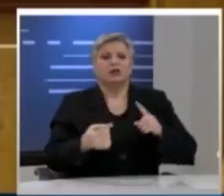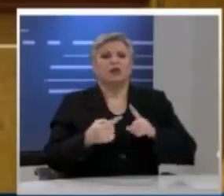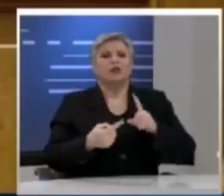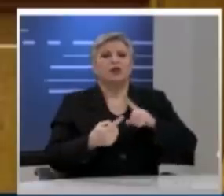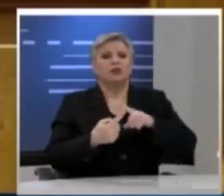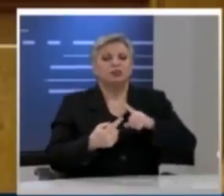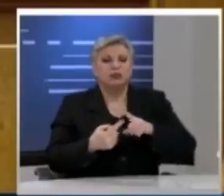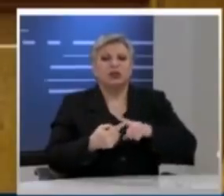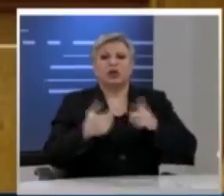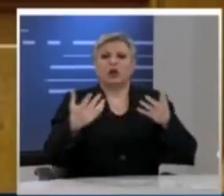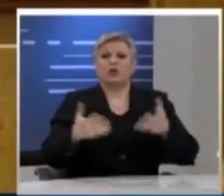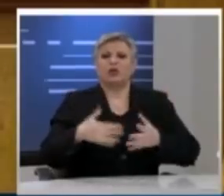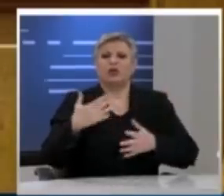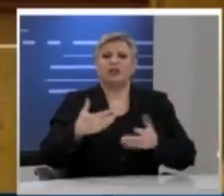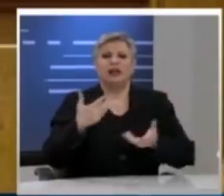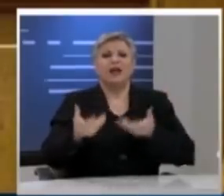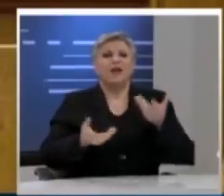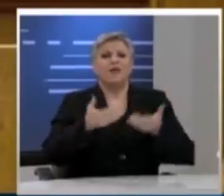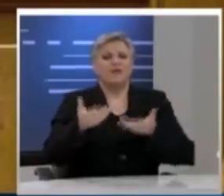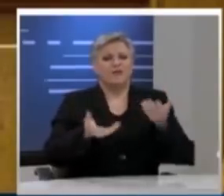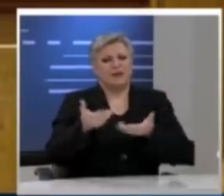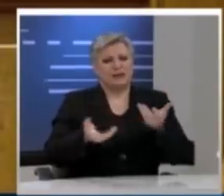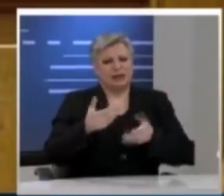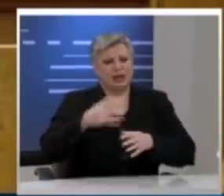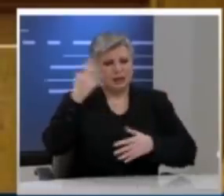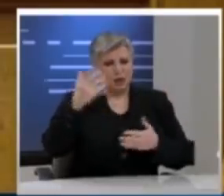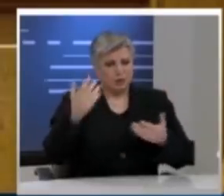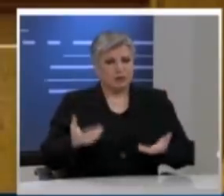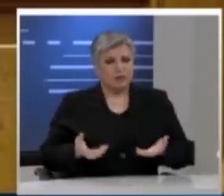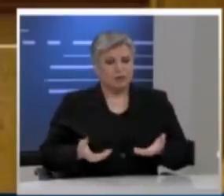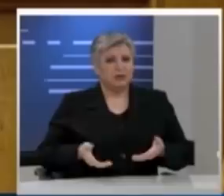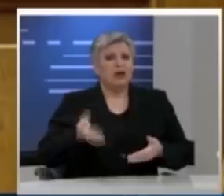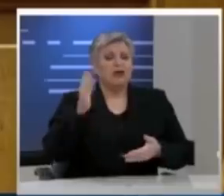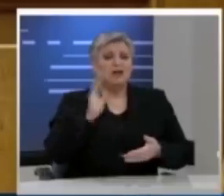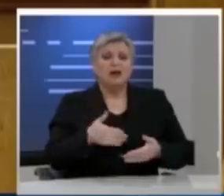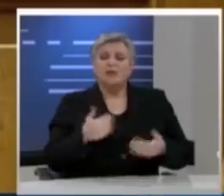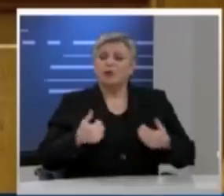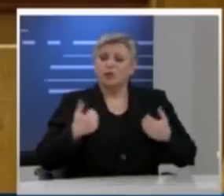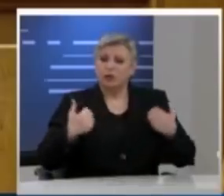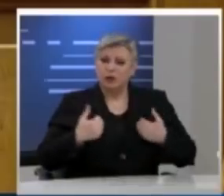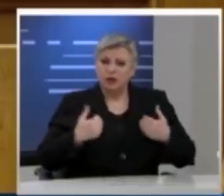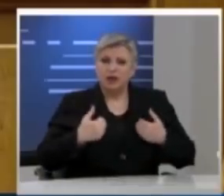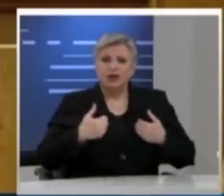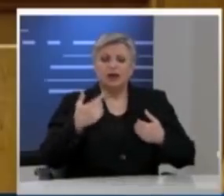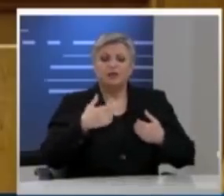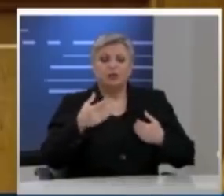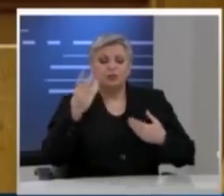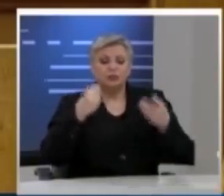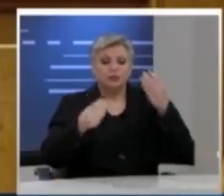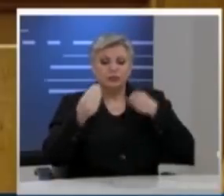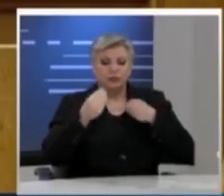επιστημών και των εφαρμογών τους για να μπορούν οι νέοι να βρίσκουν άκρη σε αυτό τον ωκεανό της